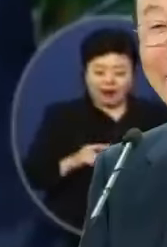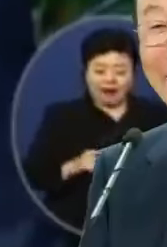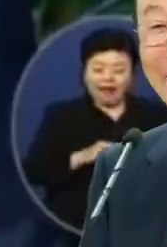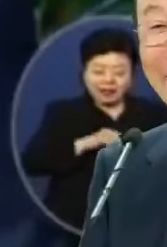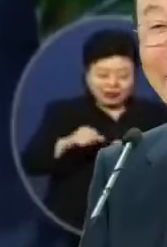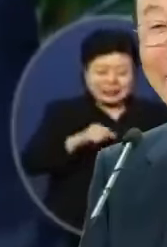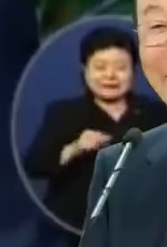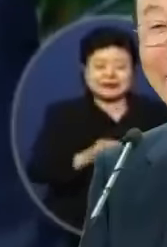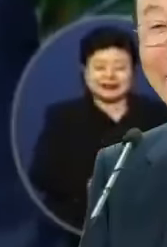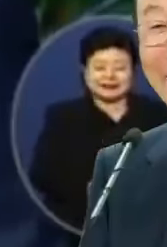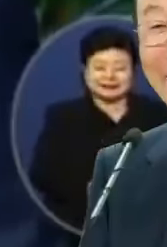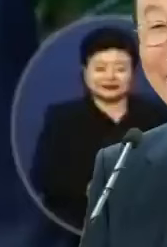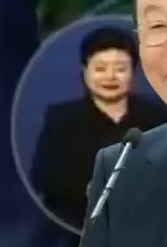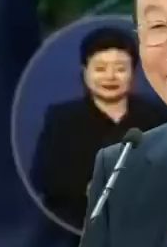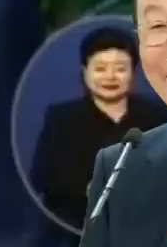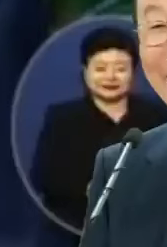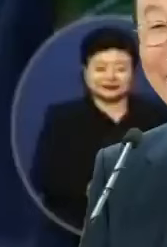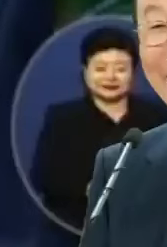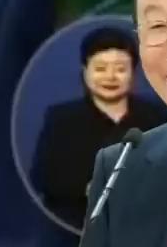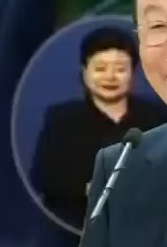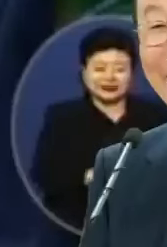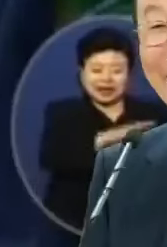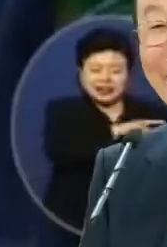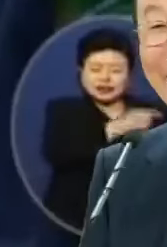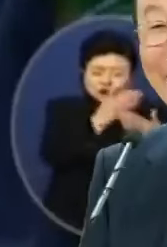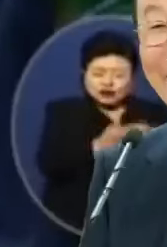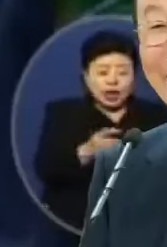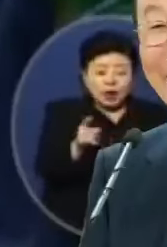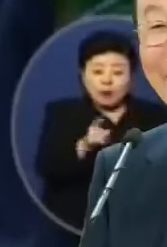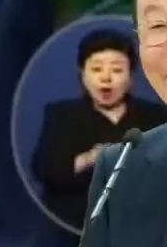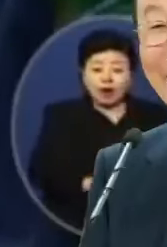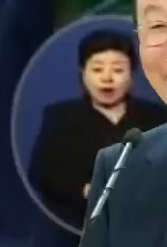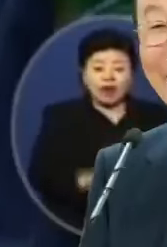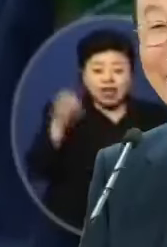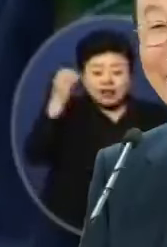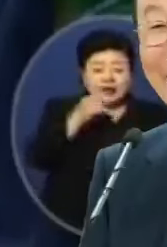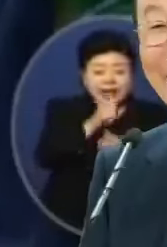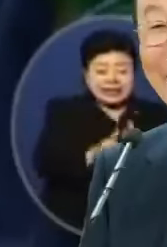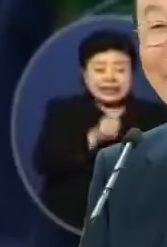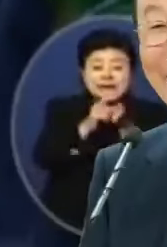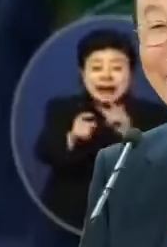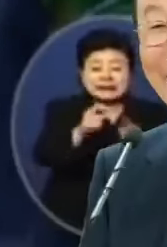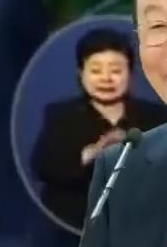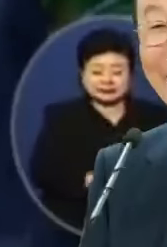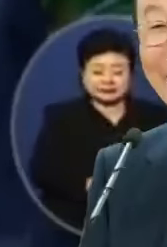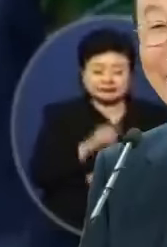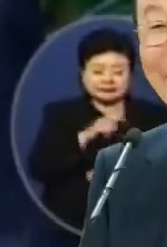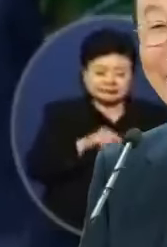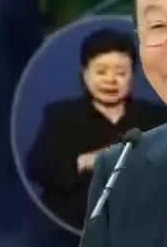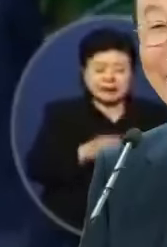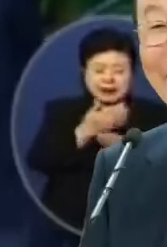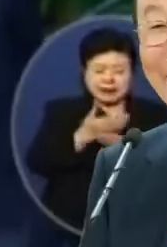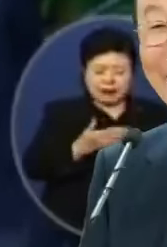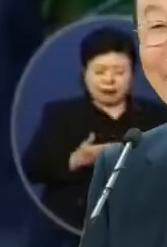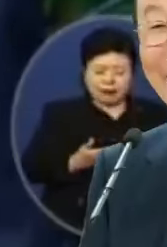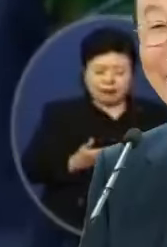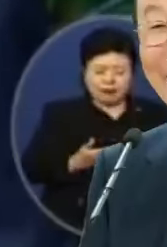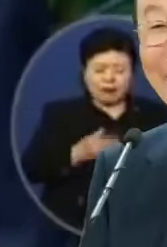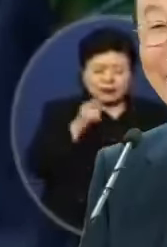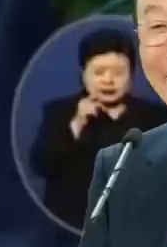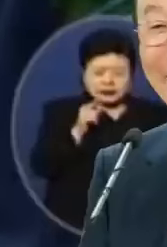역사하는 것입니다. 가장 중요한 것은 영인 하나님의 말씀을 여러분이 마음속에 받아들이고